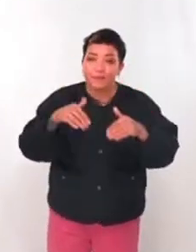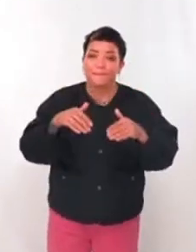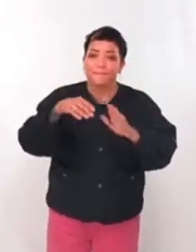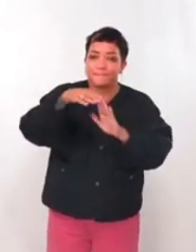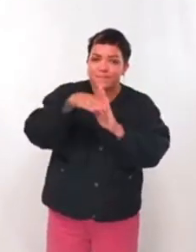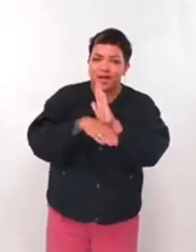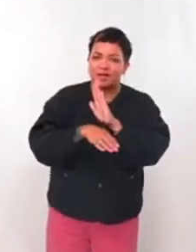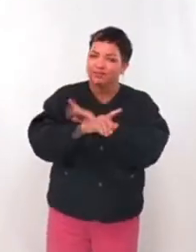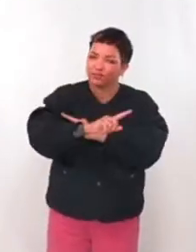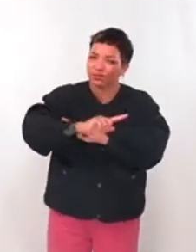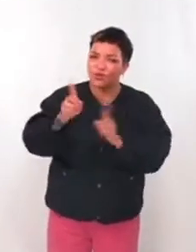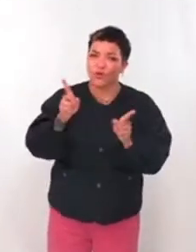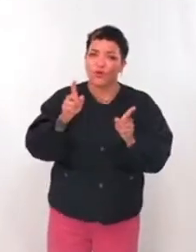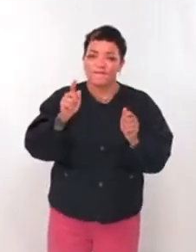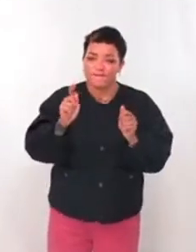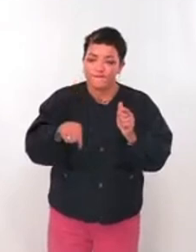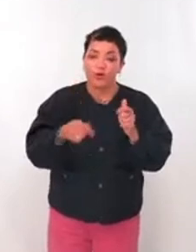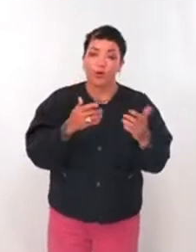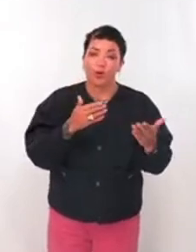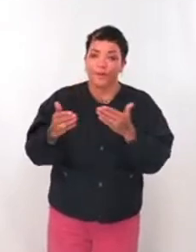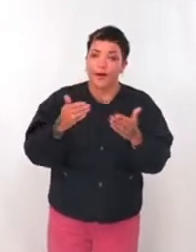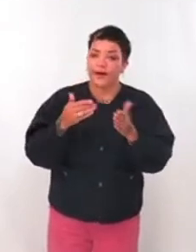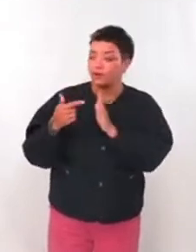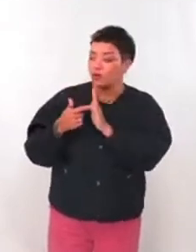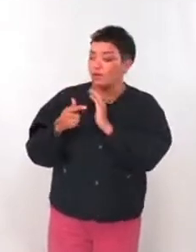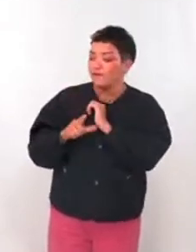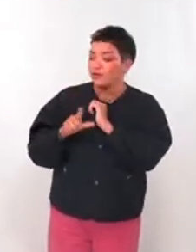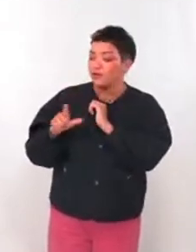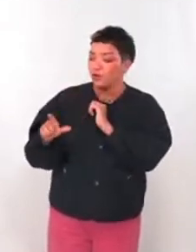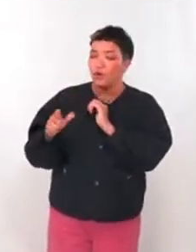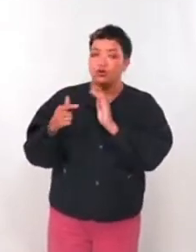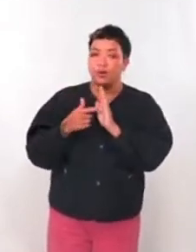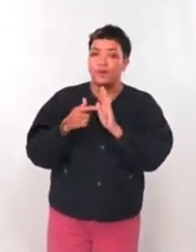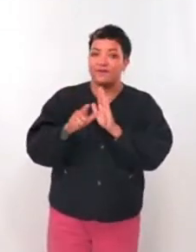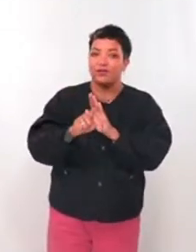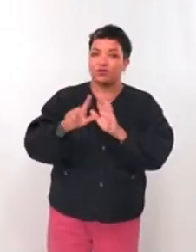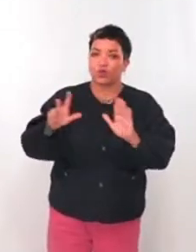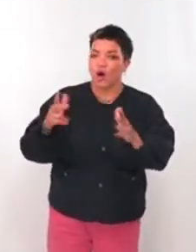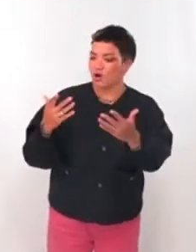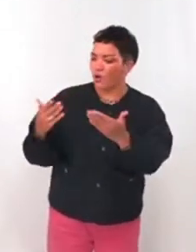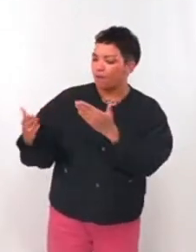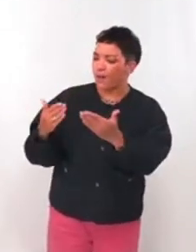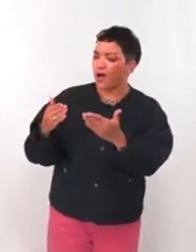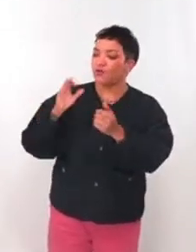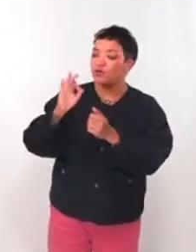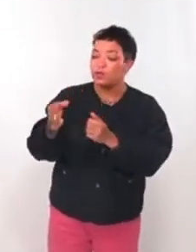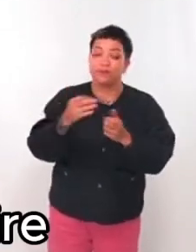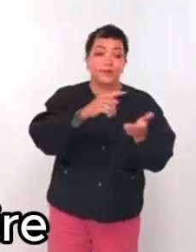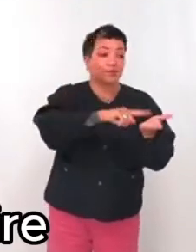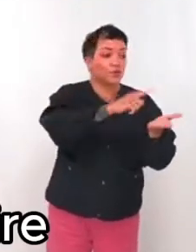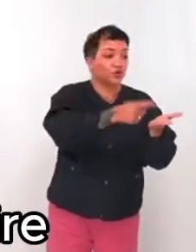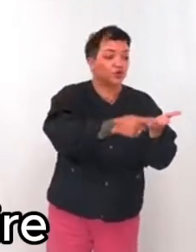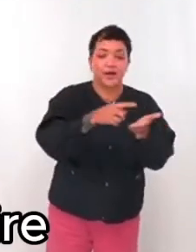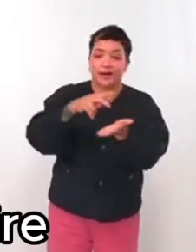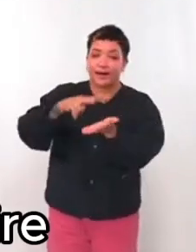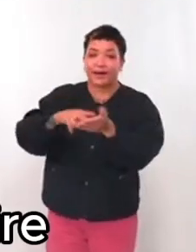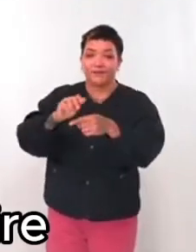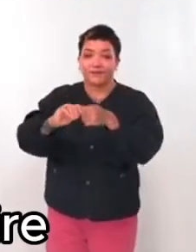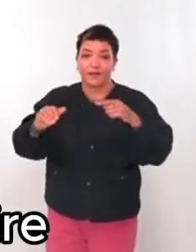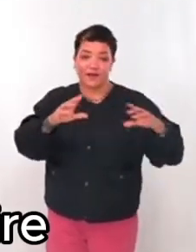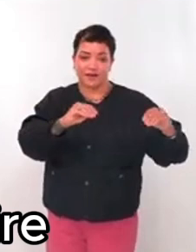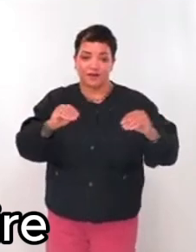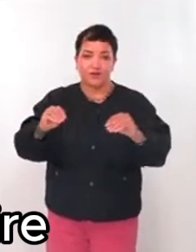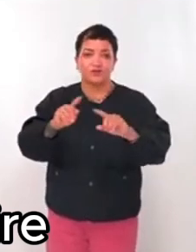baisse, il faut comparer l'année 2022 à l'année 2023, mais certainement pas le budget au réalisé comme vous